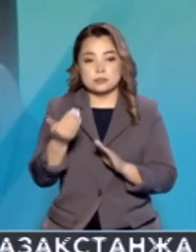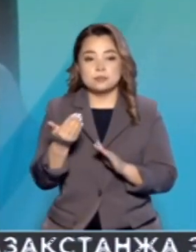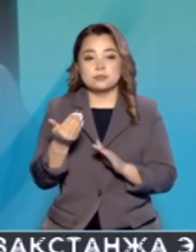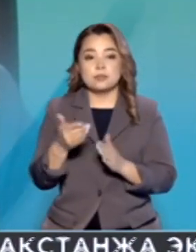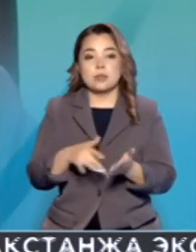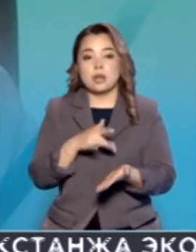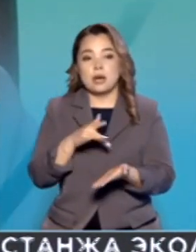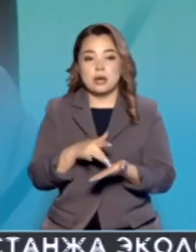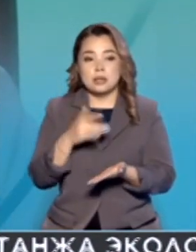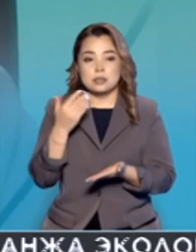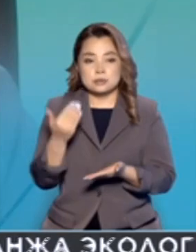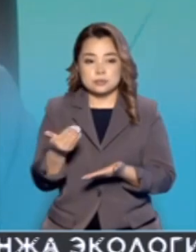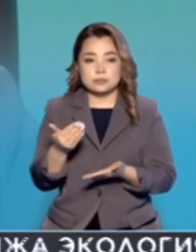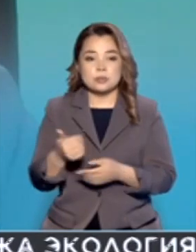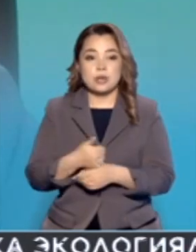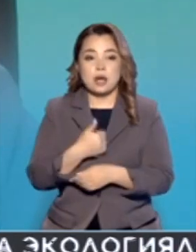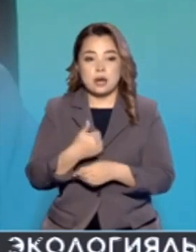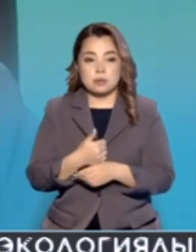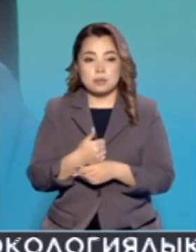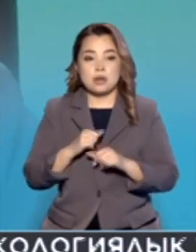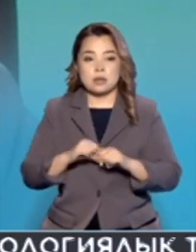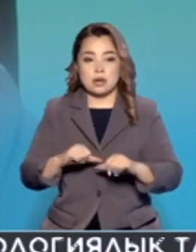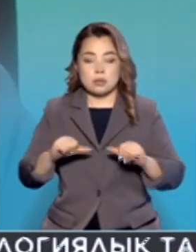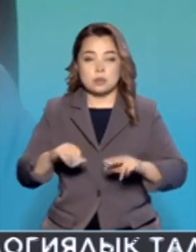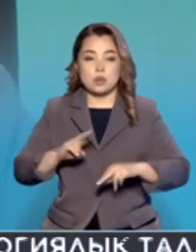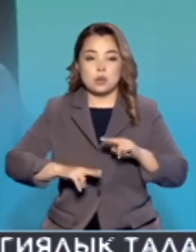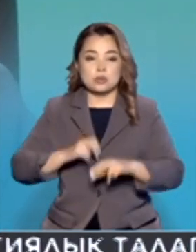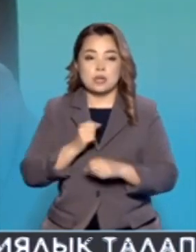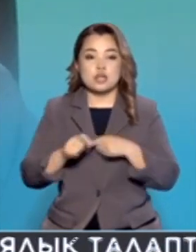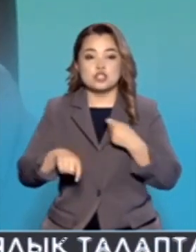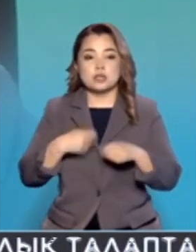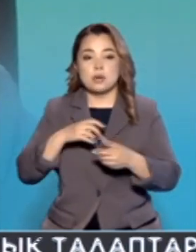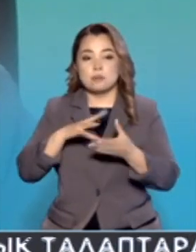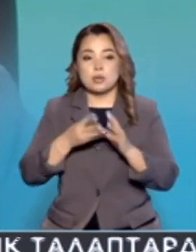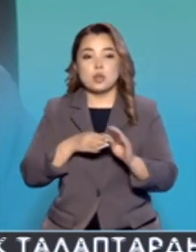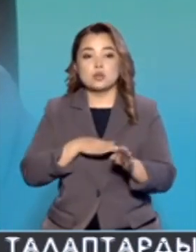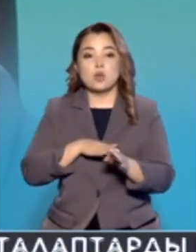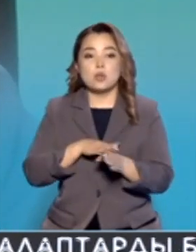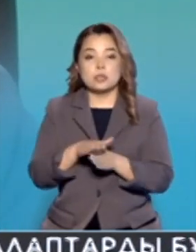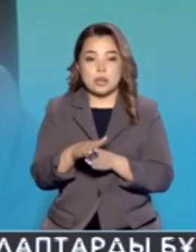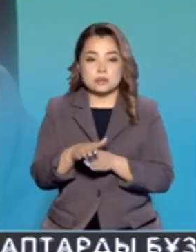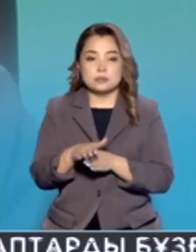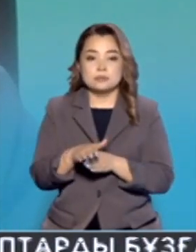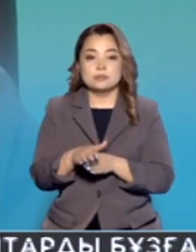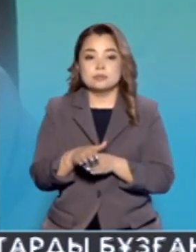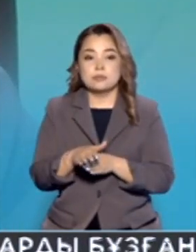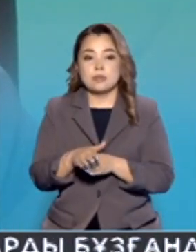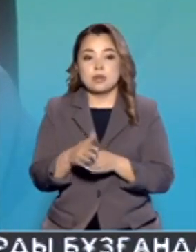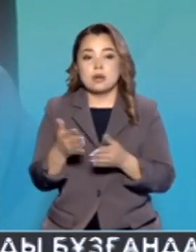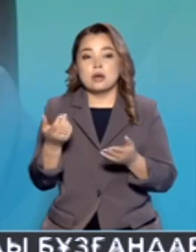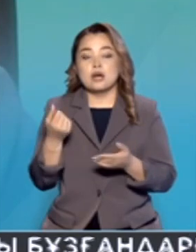аудандық қалалық әкімдіктер мен комиссиялар құрылып, шығындардың толықтай қанша